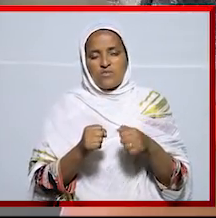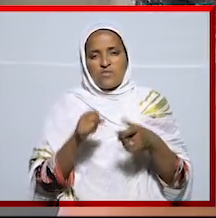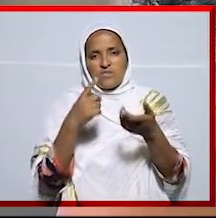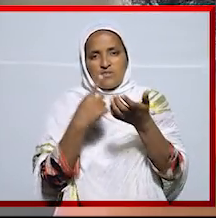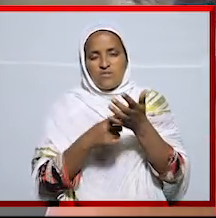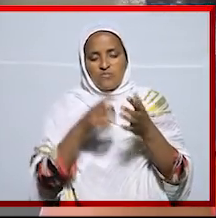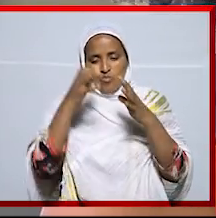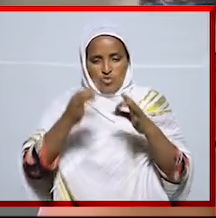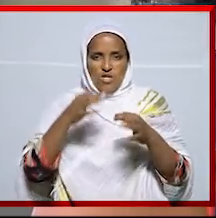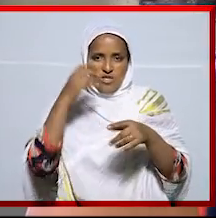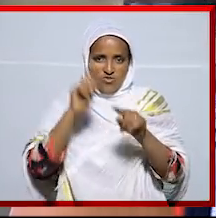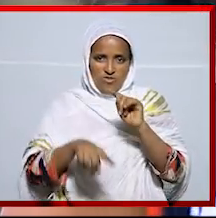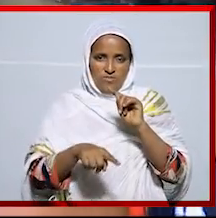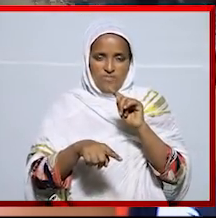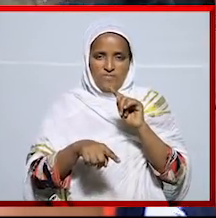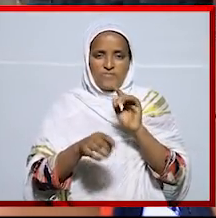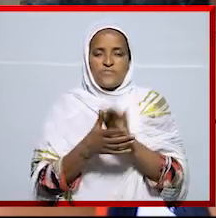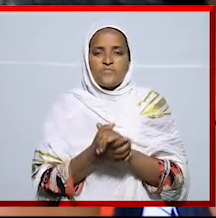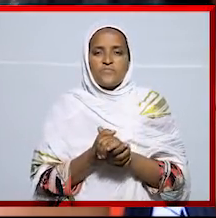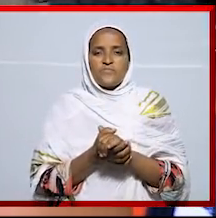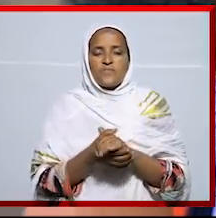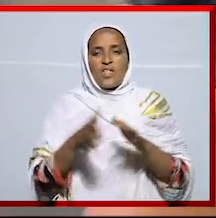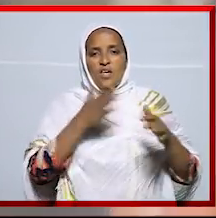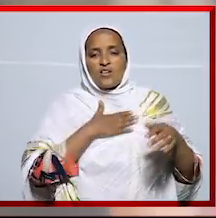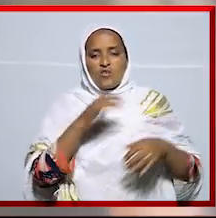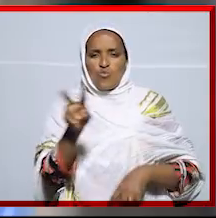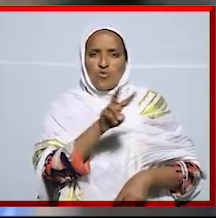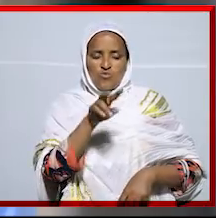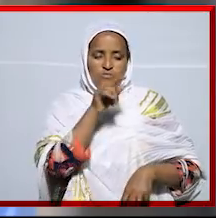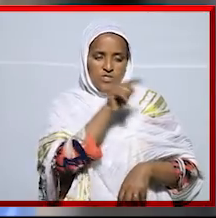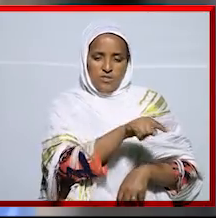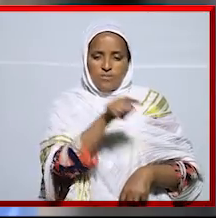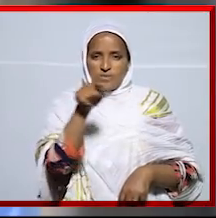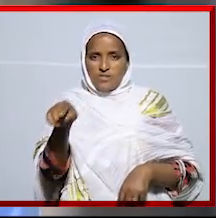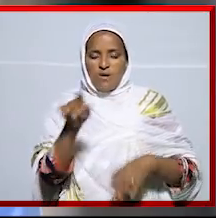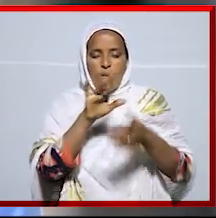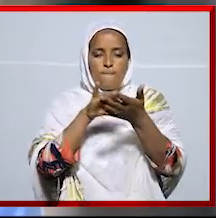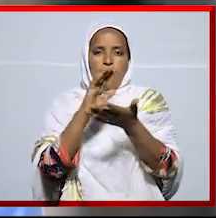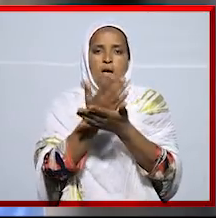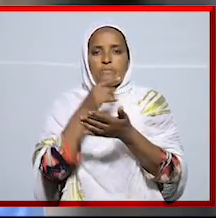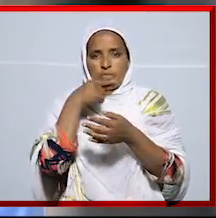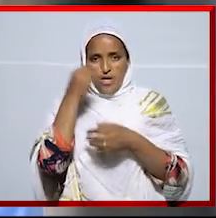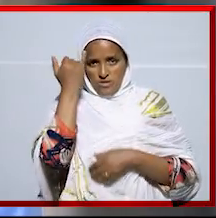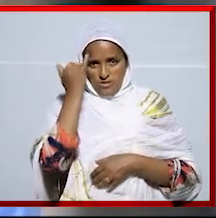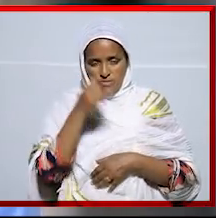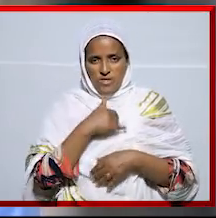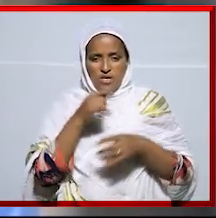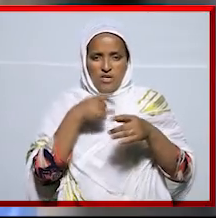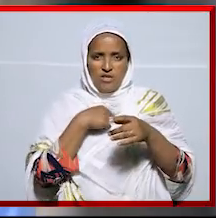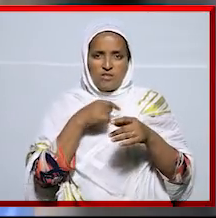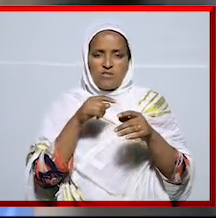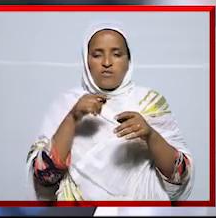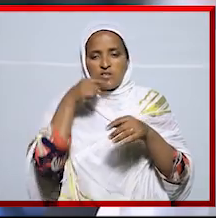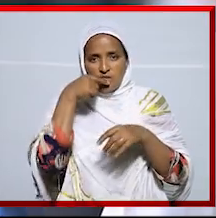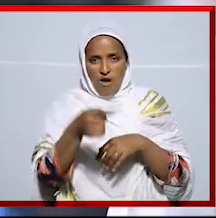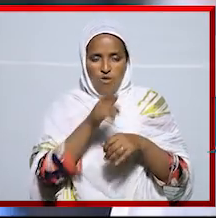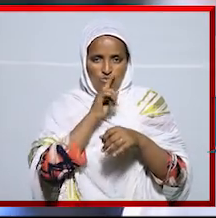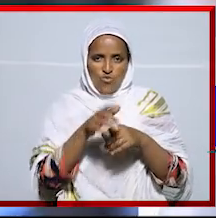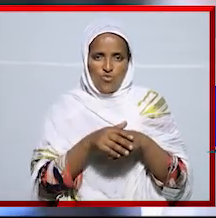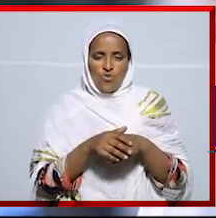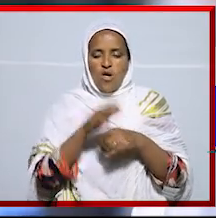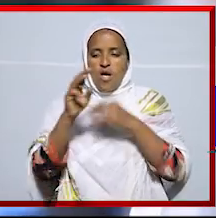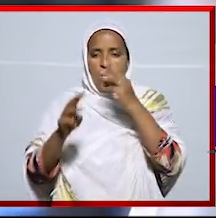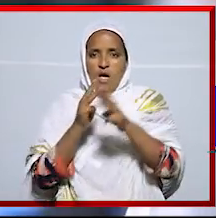ይቻላል። እሱን ገና መመለስ አልችልም። እኔ ሁለቱም ጋር መሀል ላይ ነኝ ብዬ አስባለሁ። እኔ